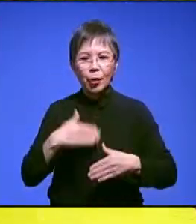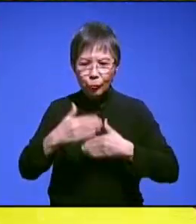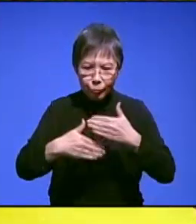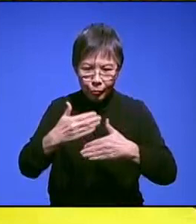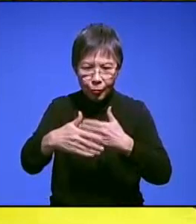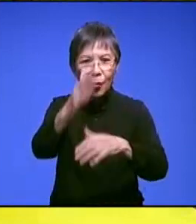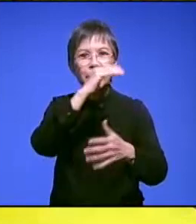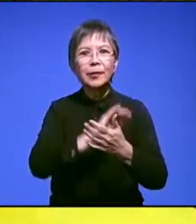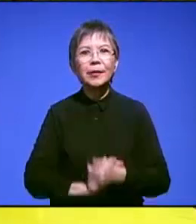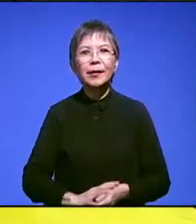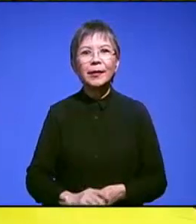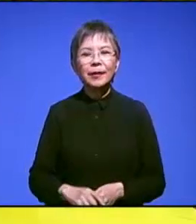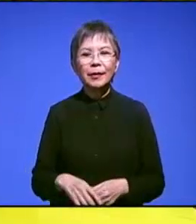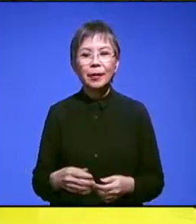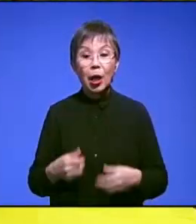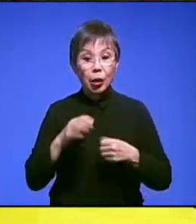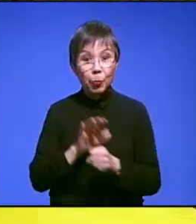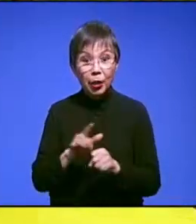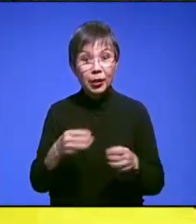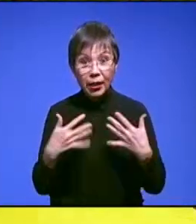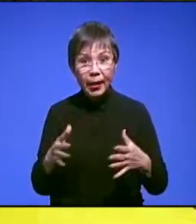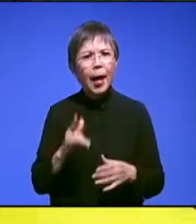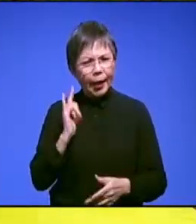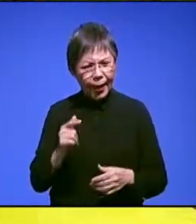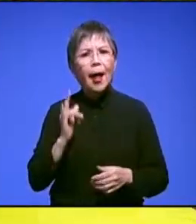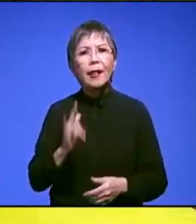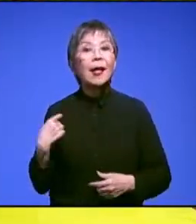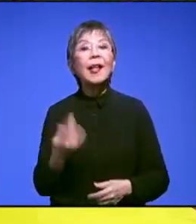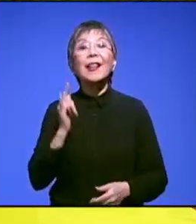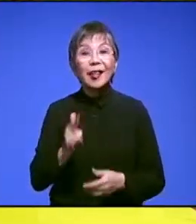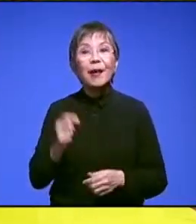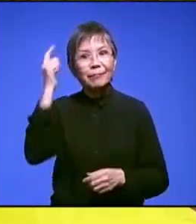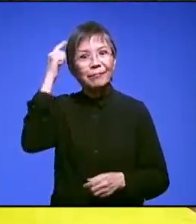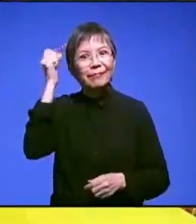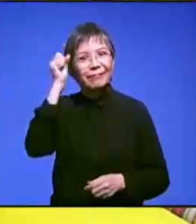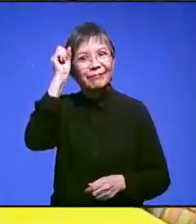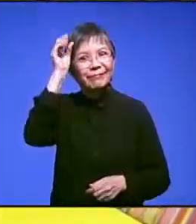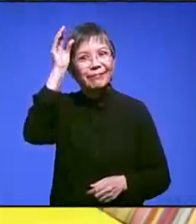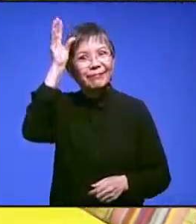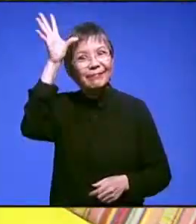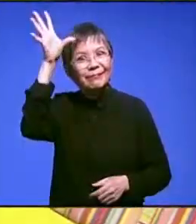menerapkannya bahkan ketika pandemi ini sudah berakhir. Putri Van Pudi, Nico Riano, Jakarta.